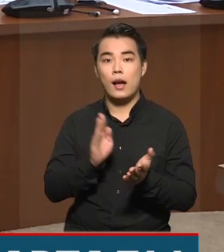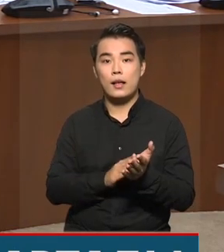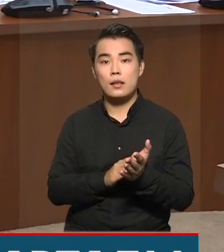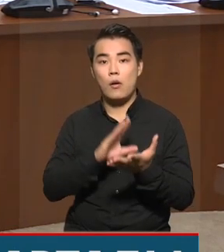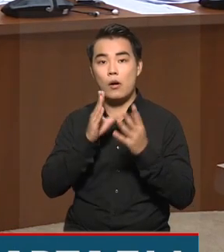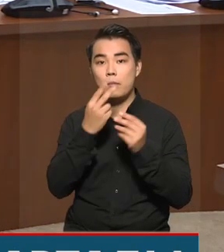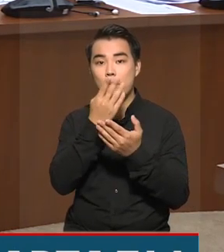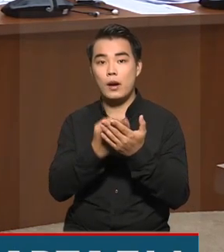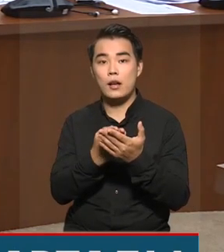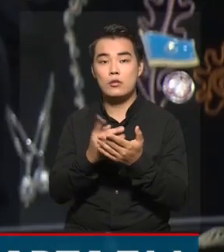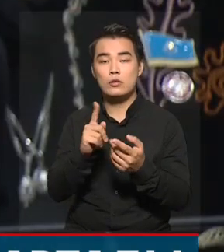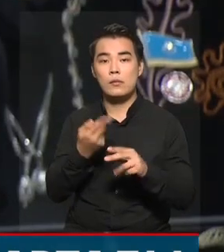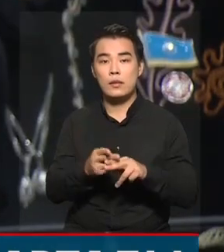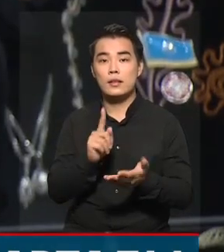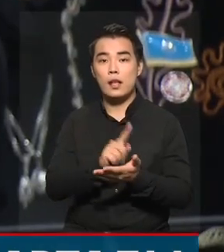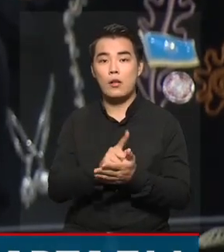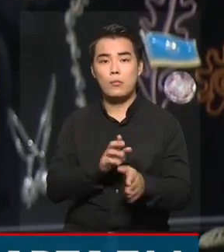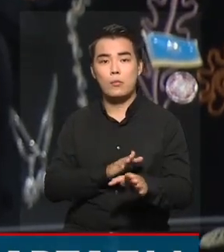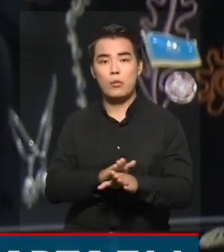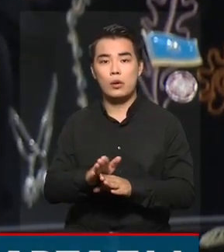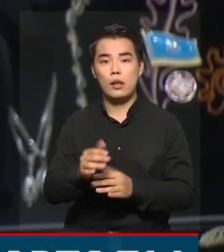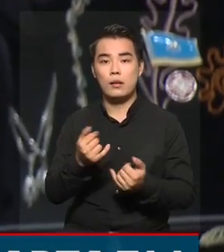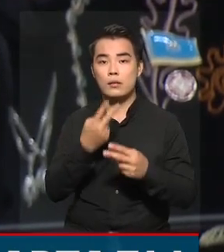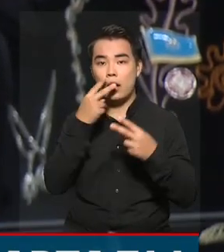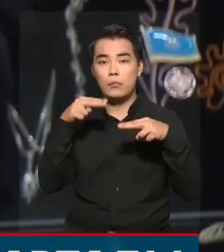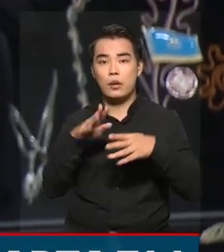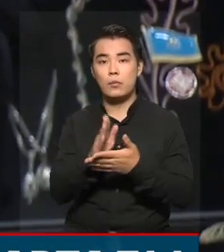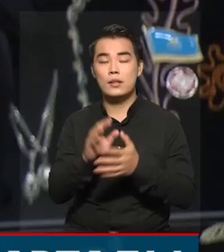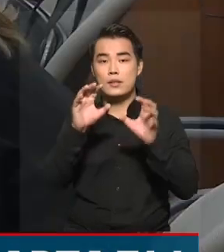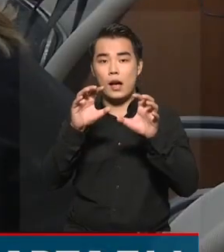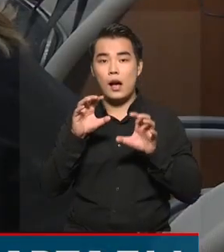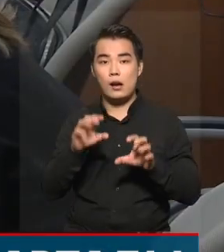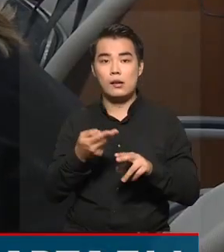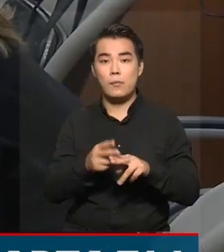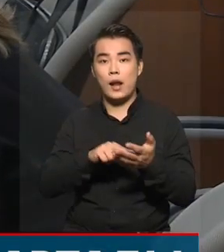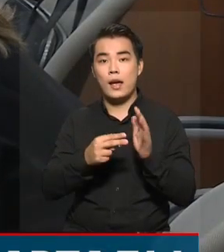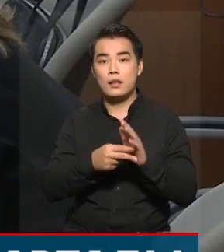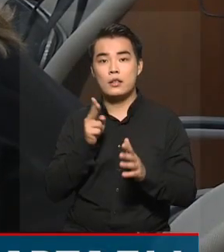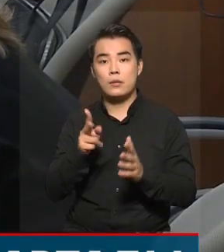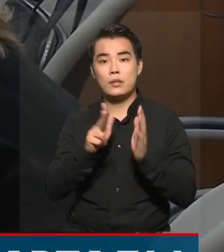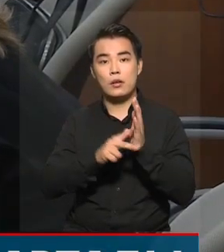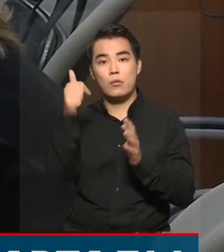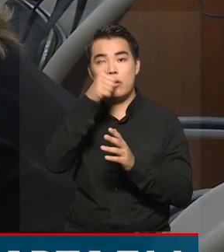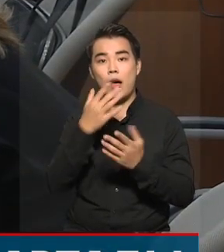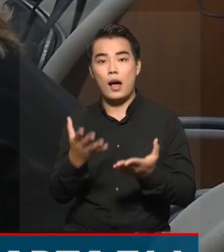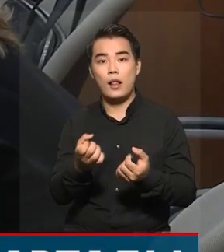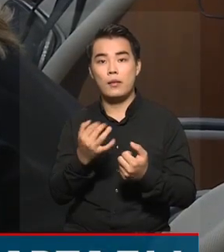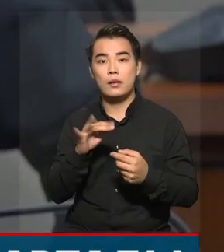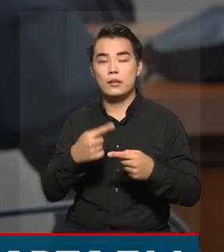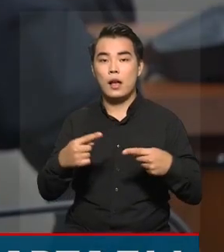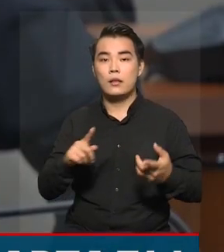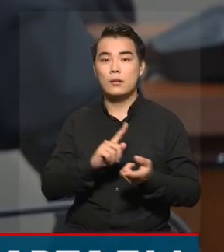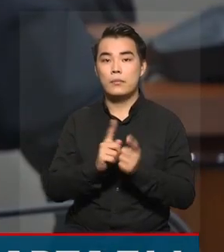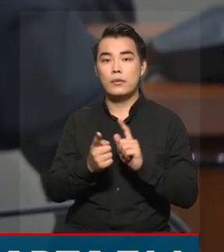және салықтың толық мөлшерде түсуін қадағалау. Заң жобасы 2008 жылы қабылданып, содан бері бірнеше